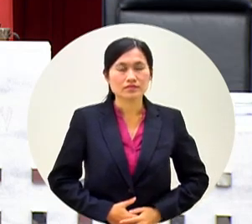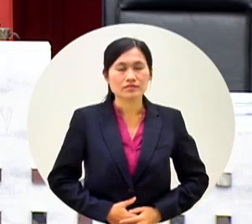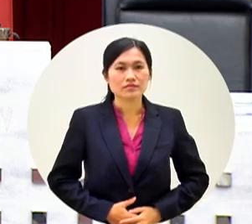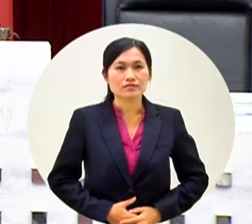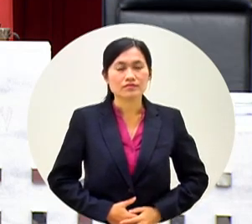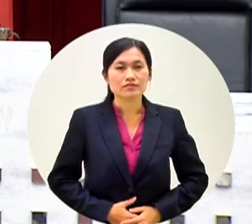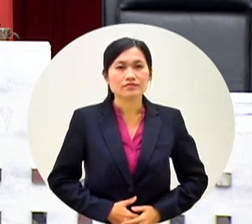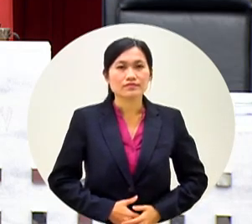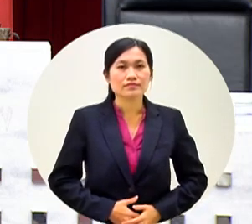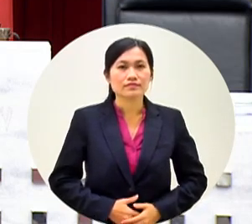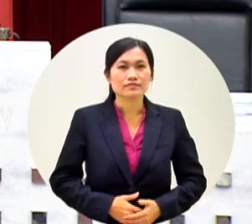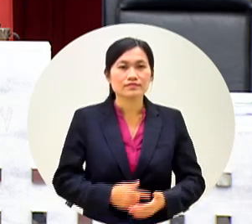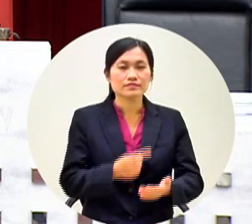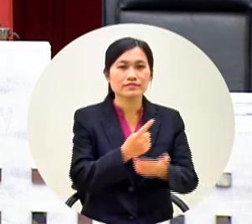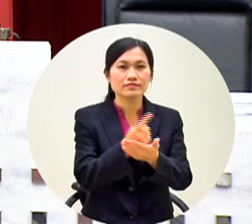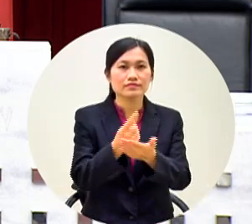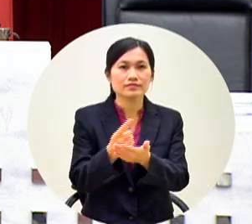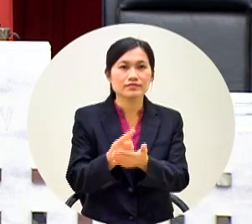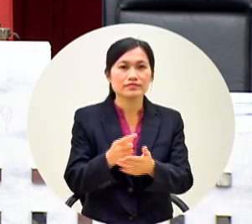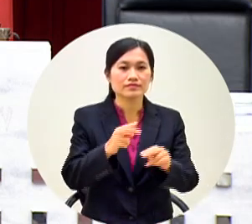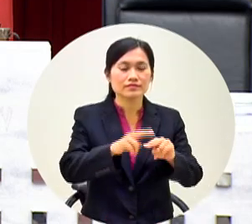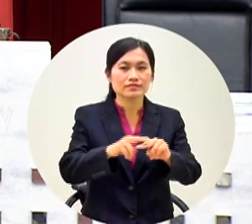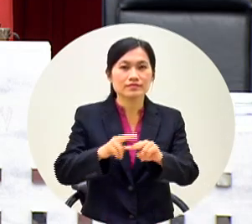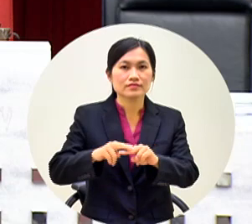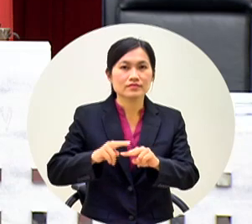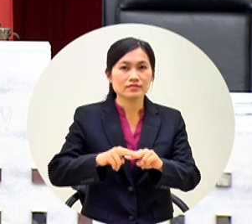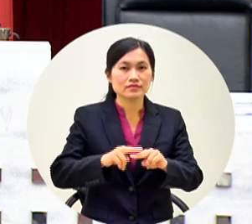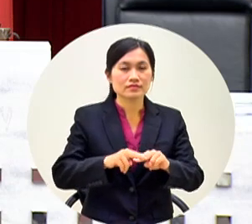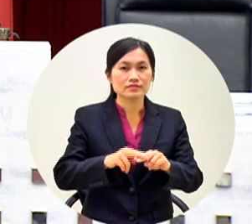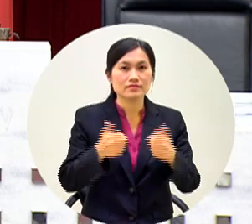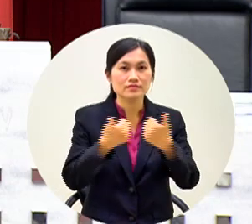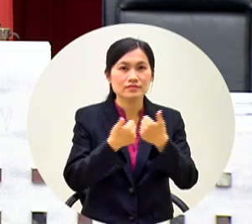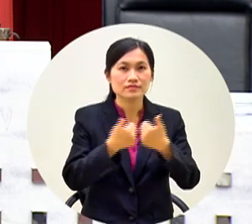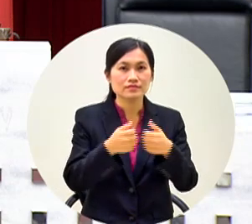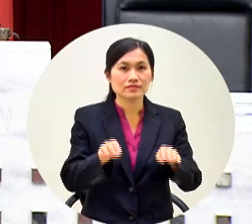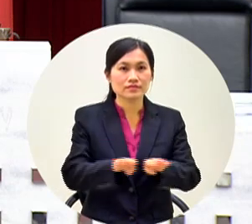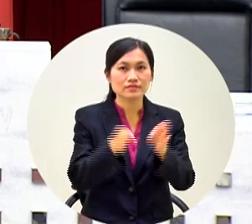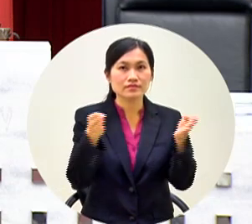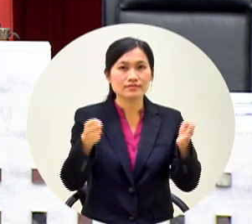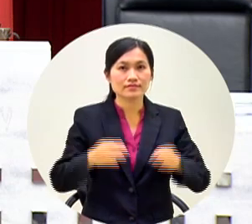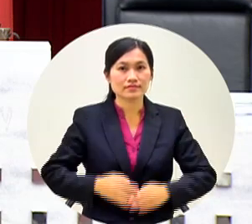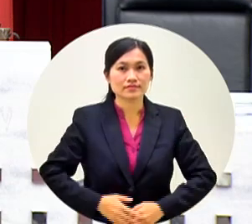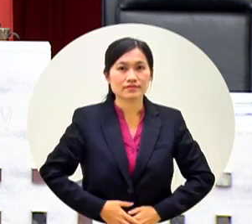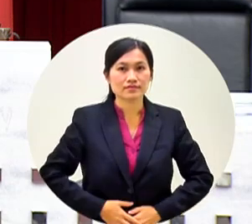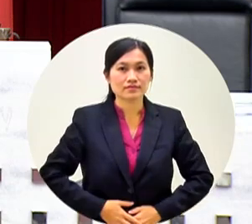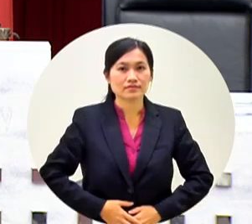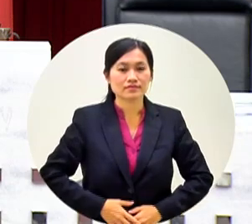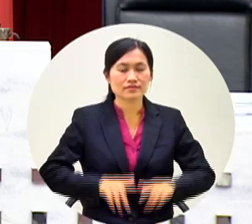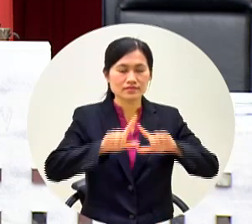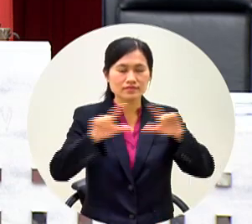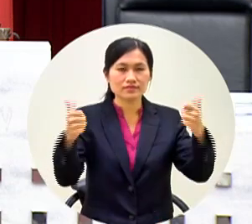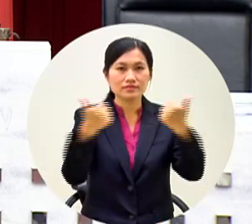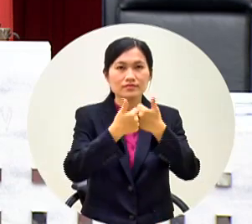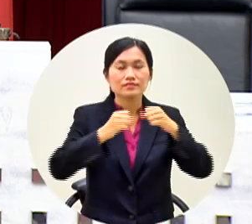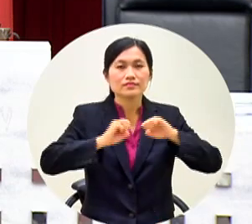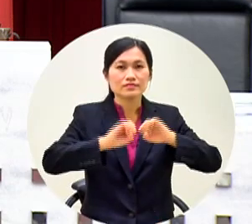同仁请就坐。开会，向大会报告